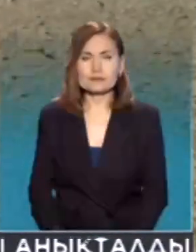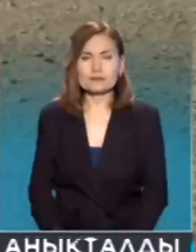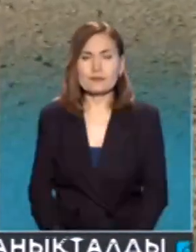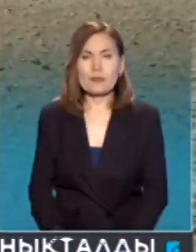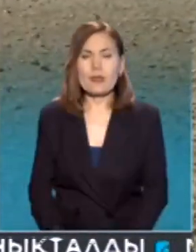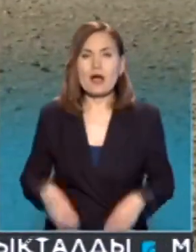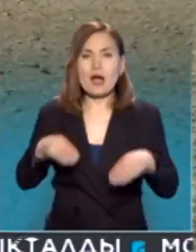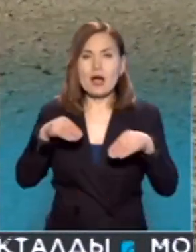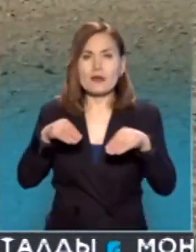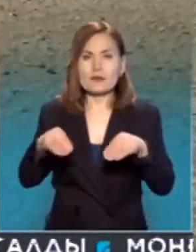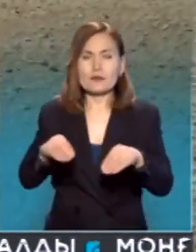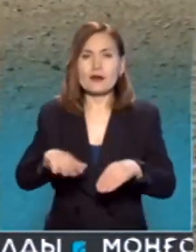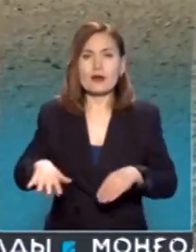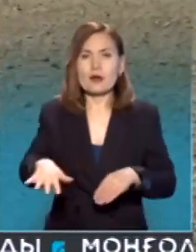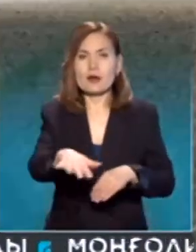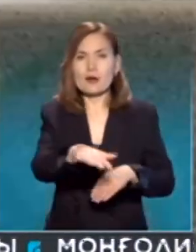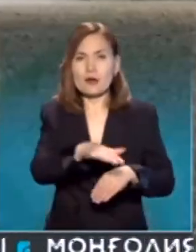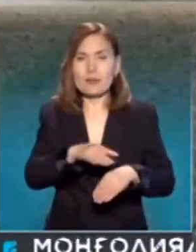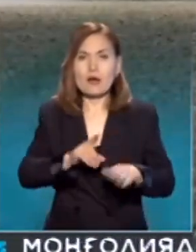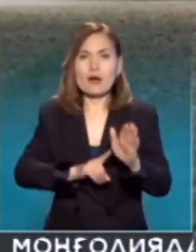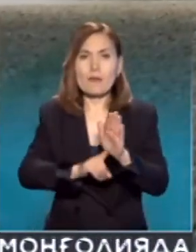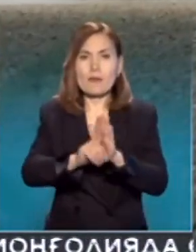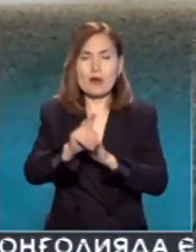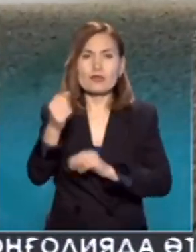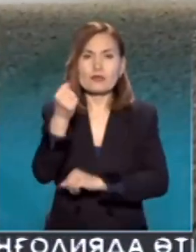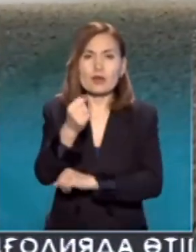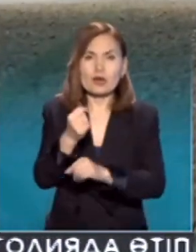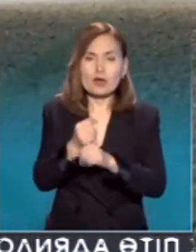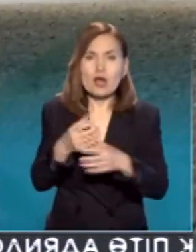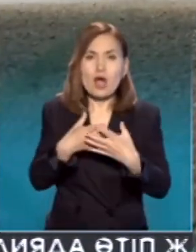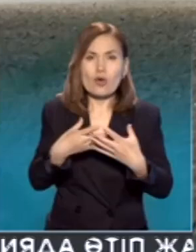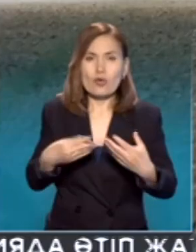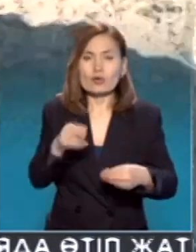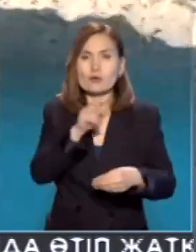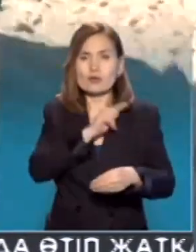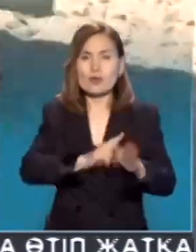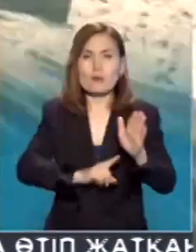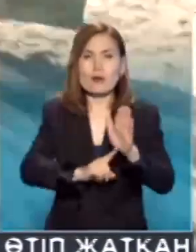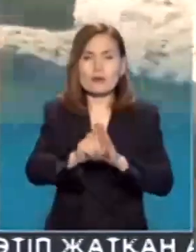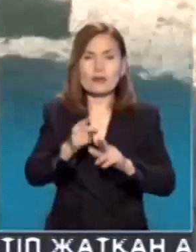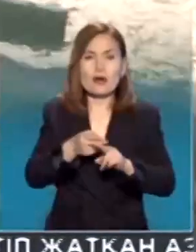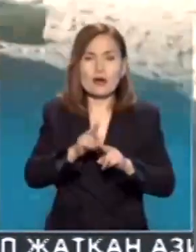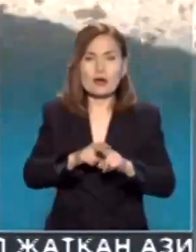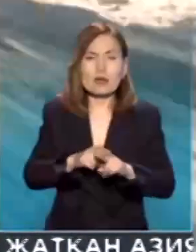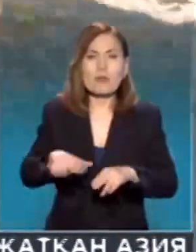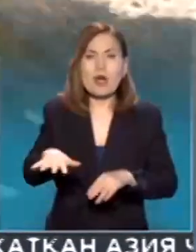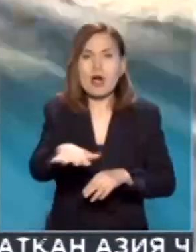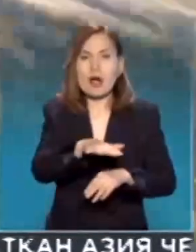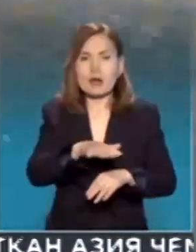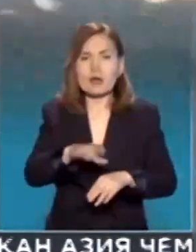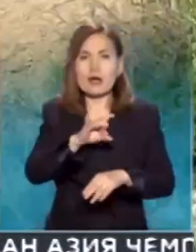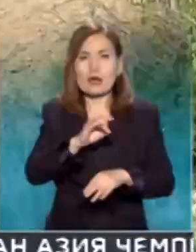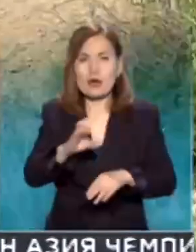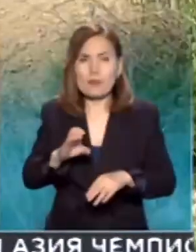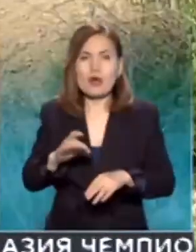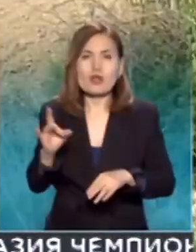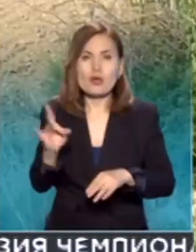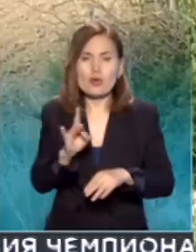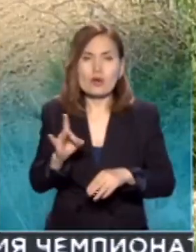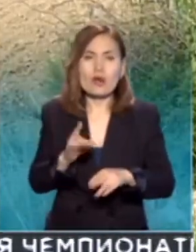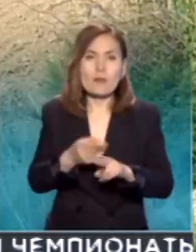Дала төсінде алғашқы дән себіліп, диқандар көктемгі егін науқанына қызу кірісті. Бұрынғыдай емес, аймақта күріш алқаптарының